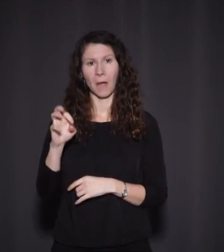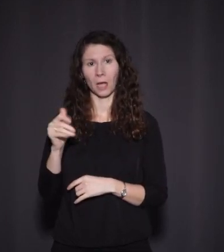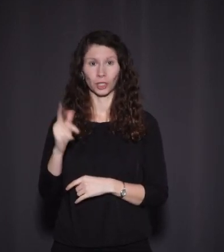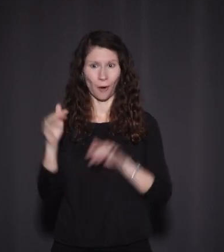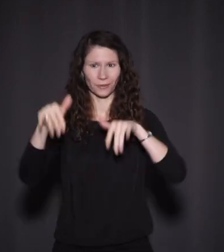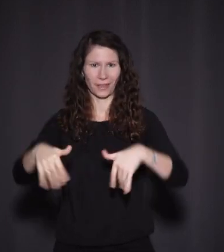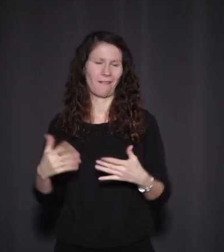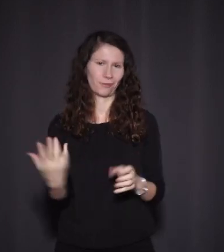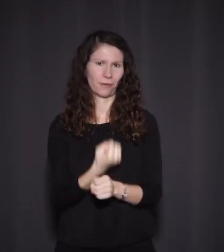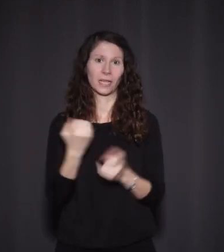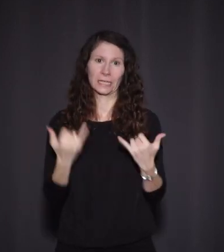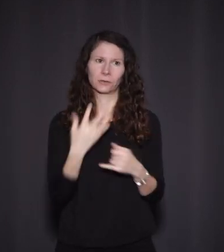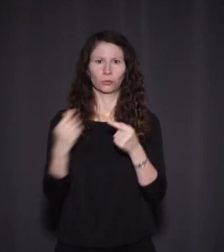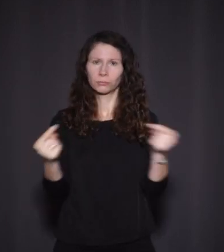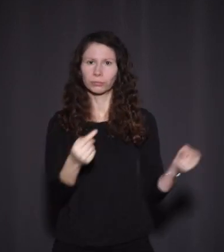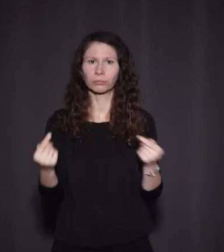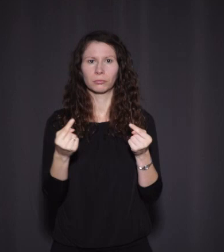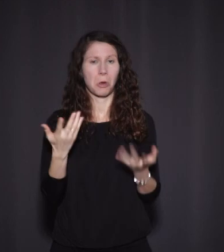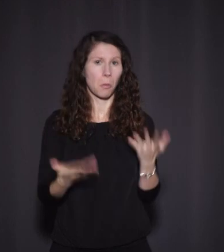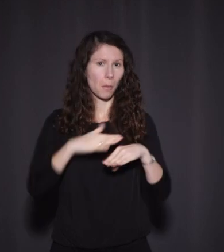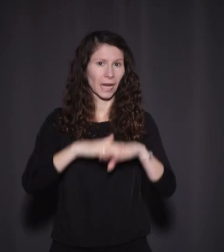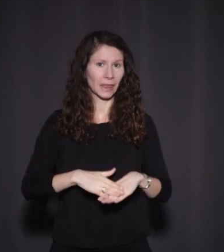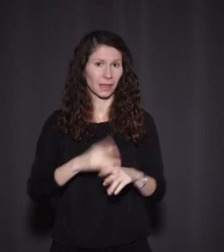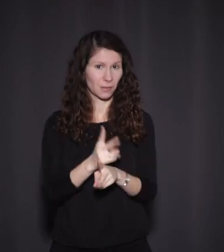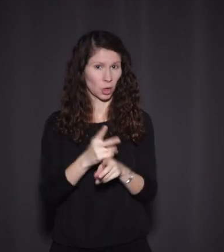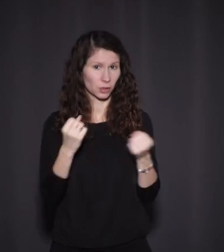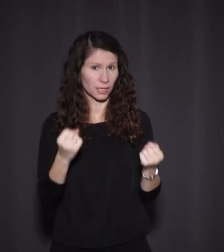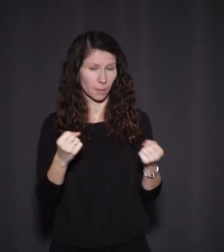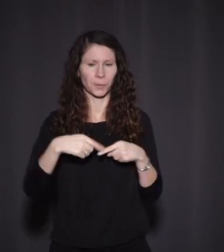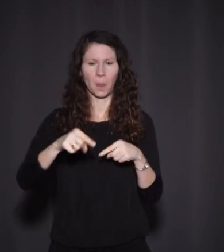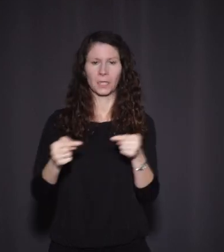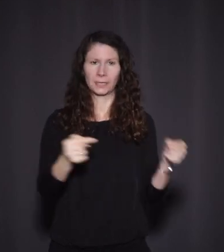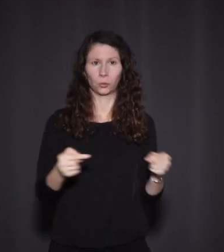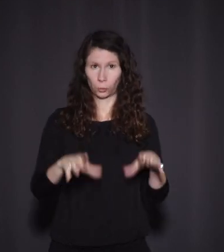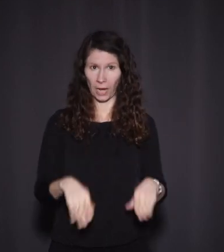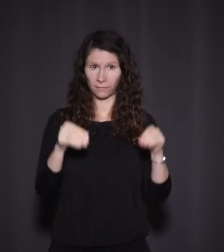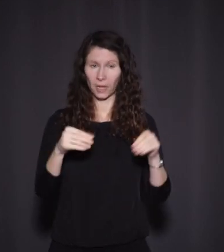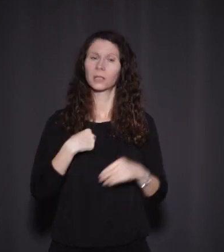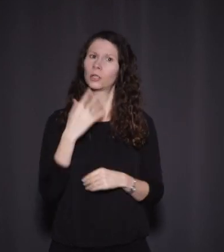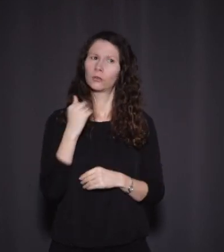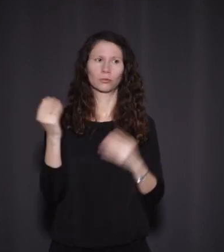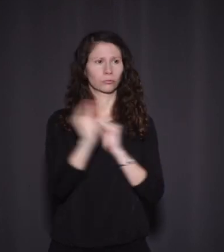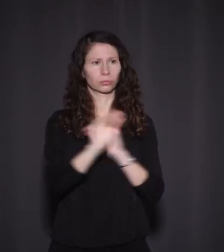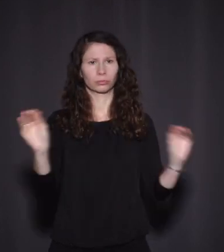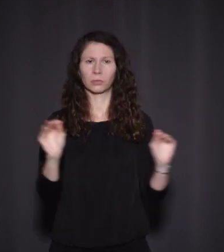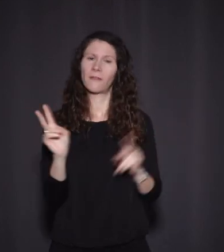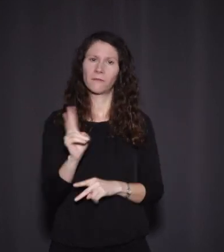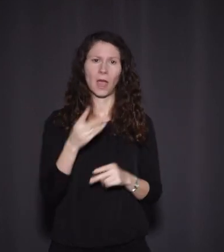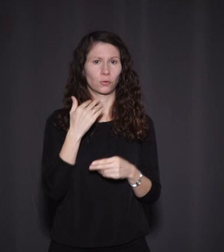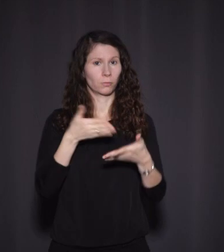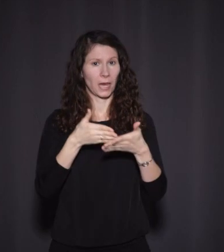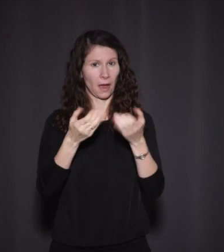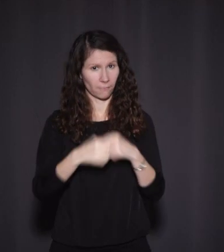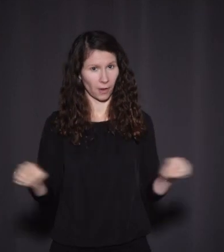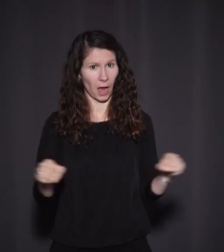Renten noch sicher? Doch, ehe wir einsteigen in die Diskussion, möchte ich auch noch für all diejenigen, die unser Programm barrierefrei nutzen wollen,